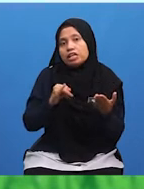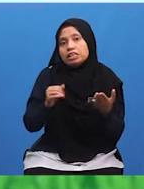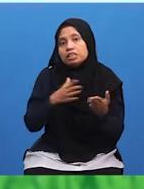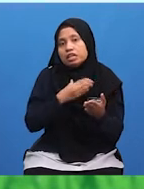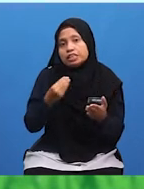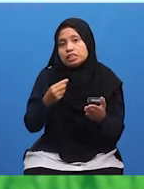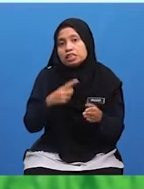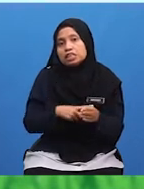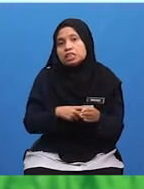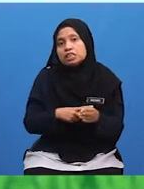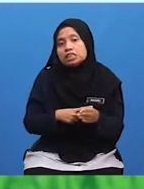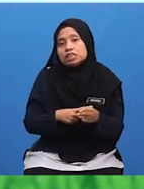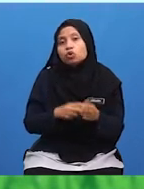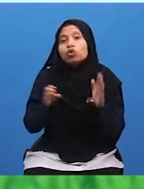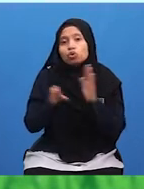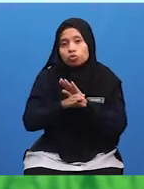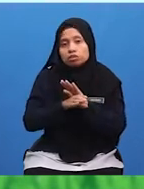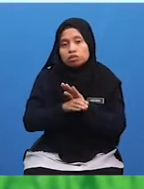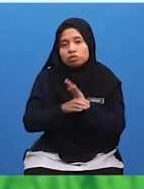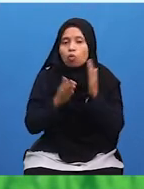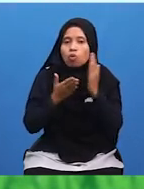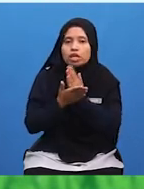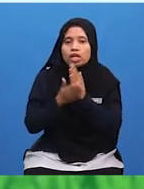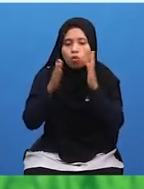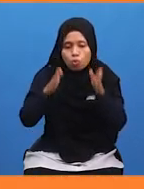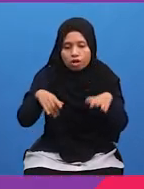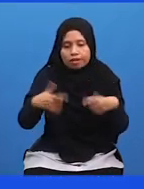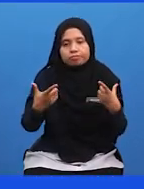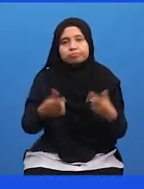dan diteladani orang lain.